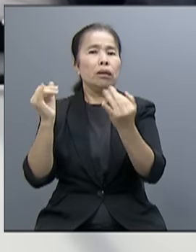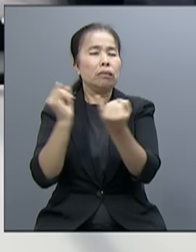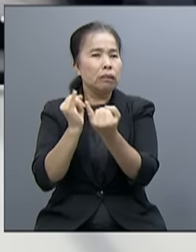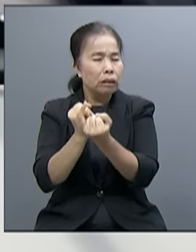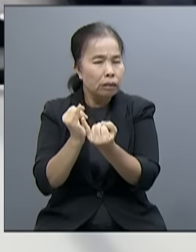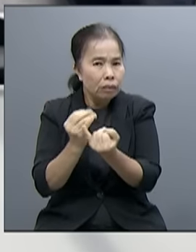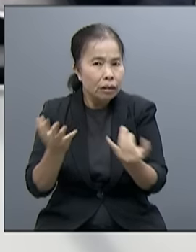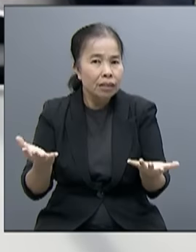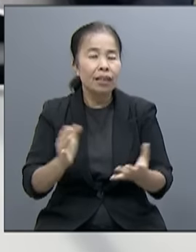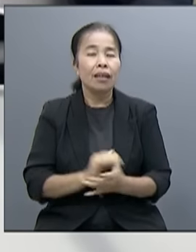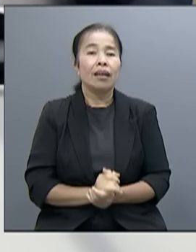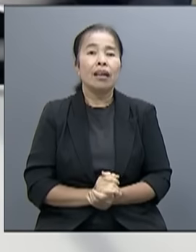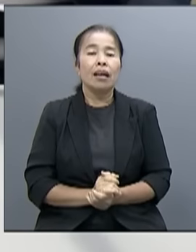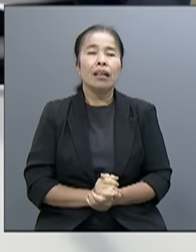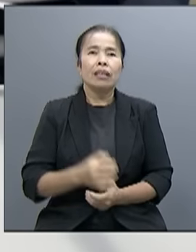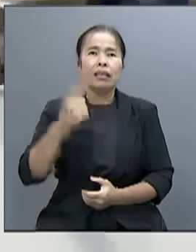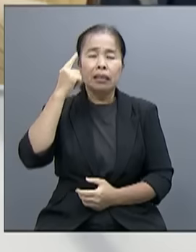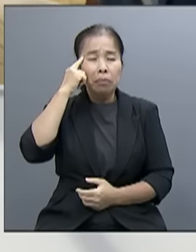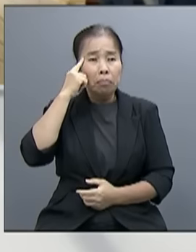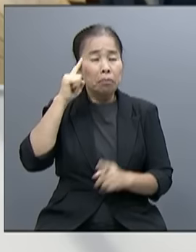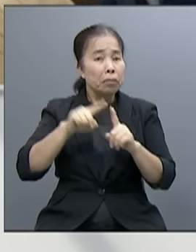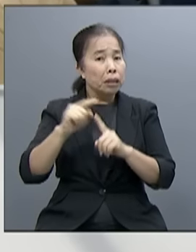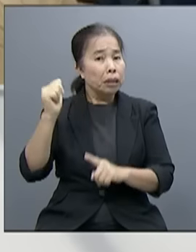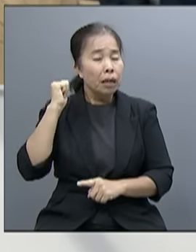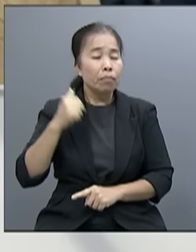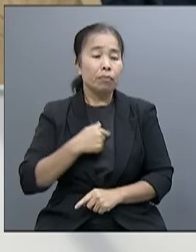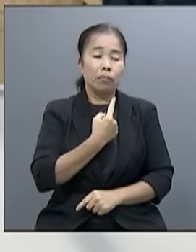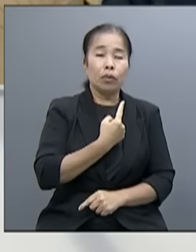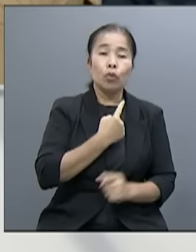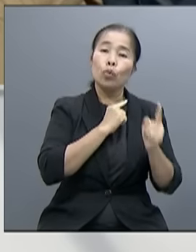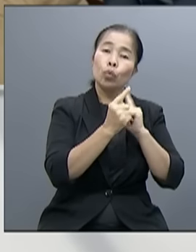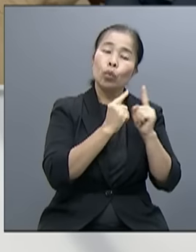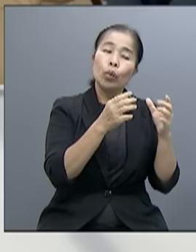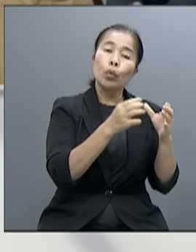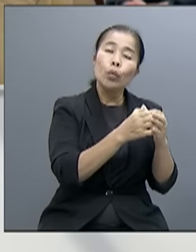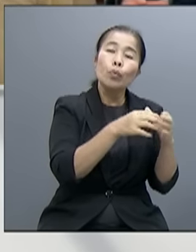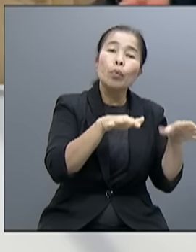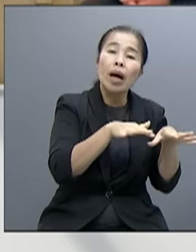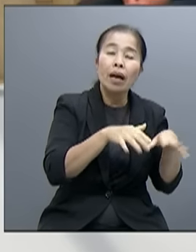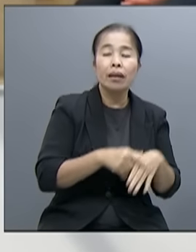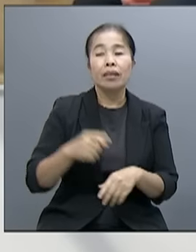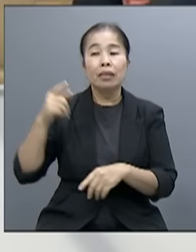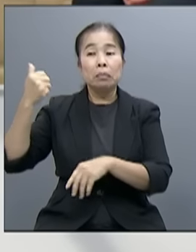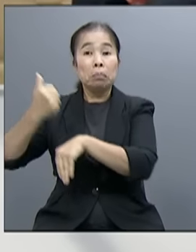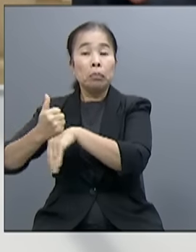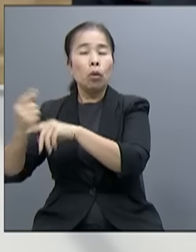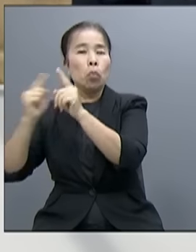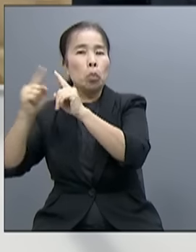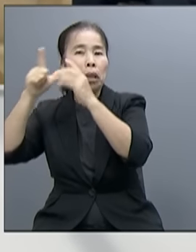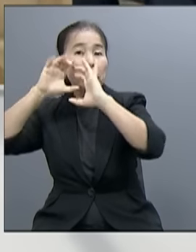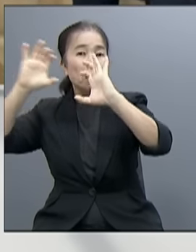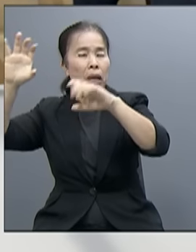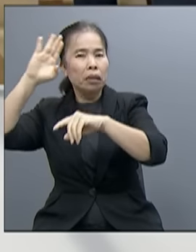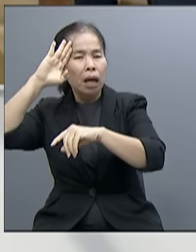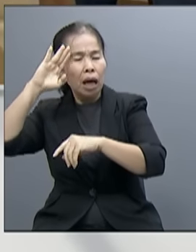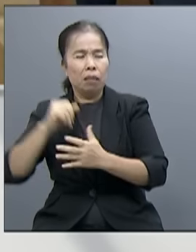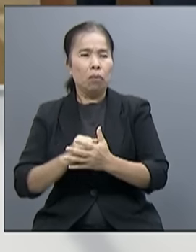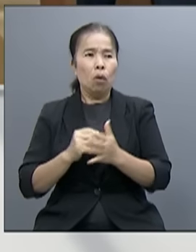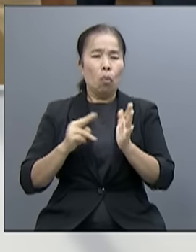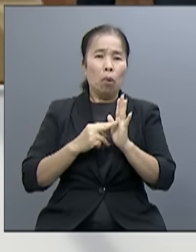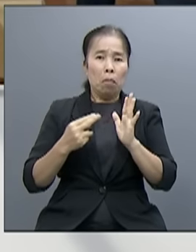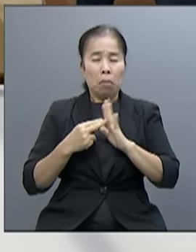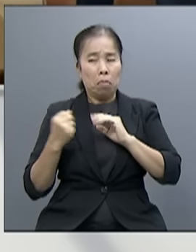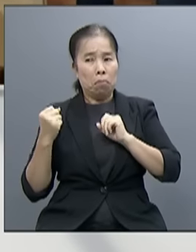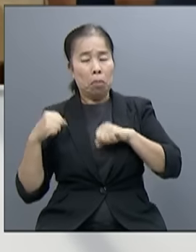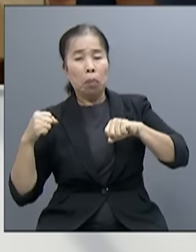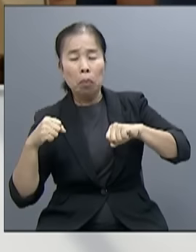กันแล้วเหมือนจะแบ่งกันเดินด้วยนะคนนึงคุยกับชนกลุ่มน้อยอีกคนนึงคุยกับรัฐบาลทหารเป็นการส่งสัญญาณหรือว่าเป็นความ